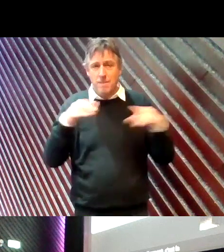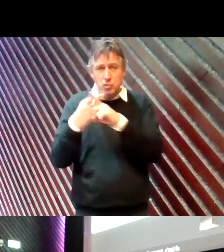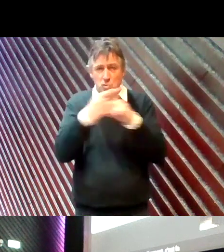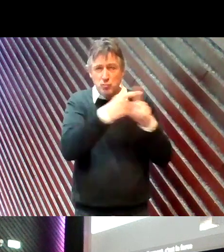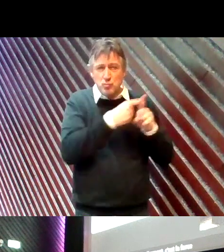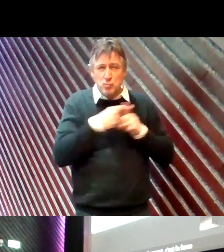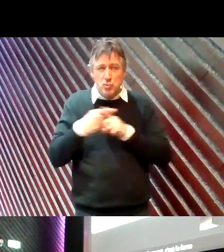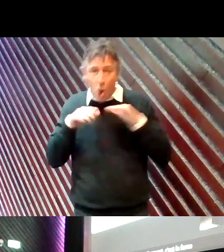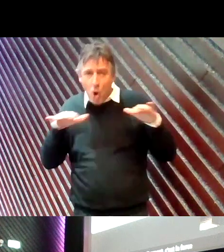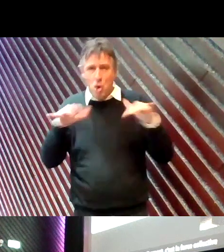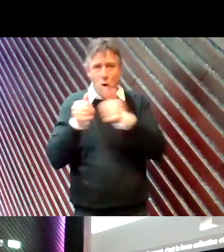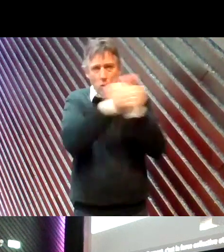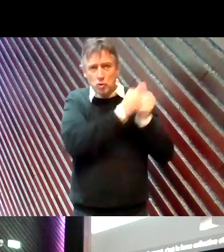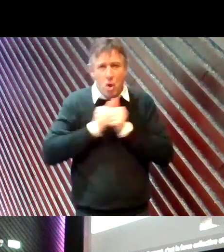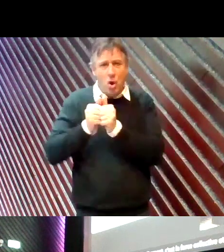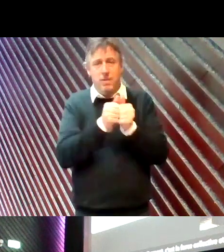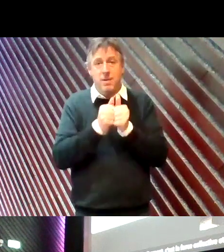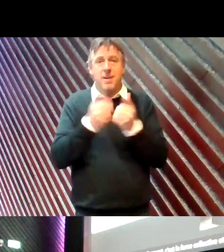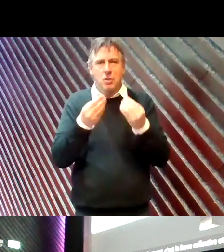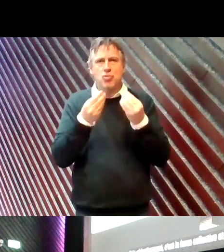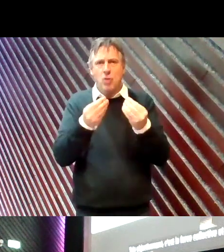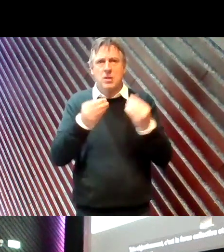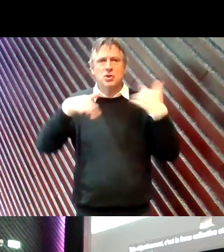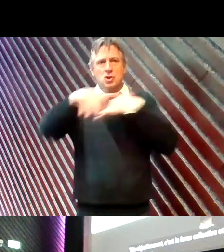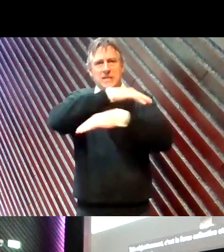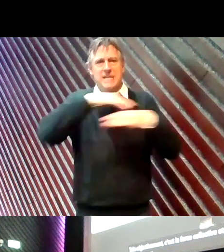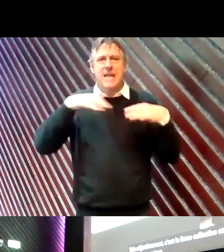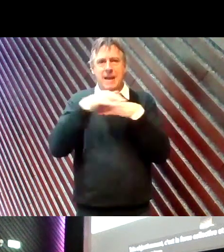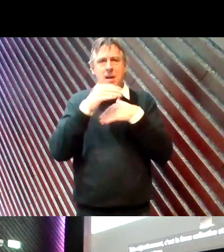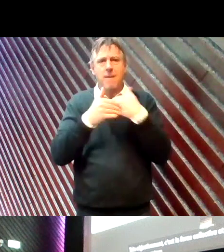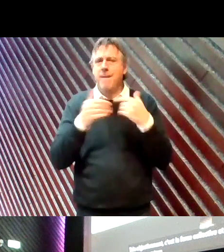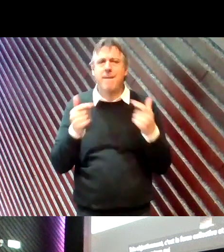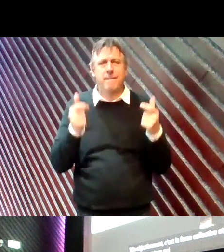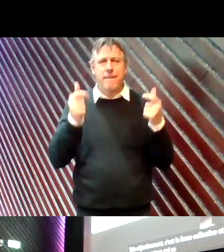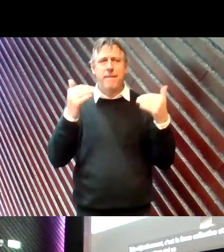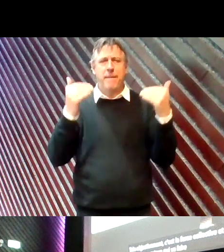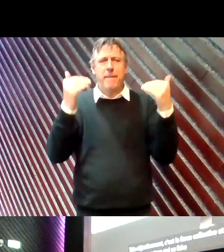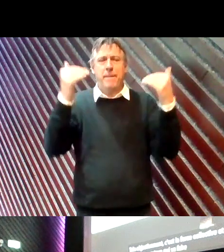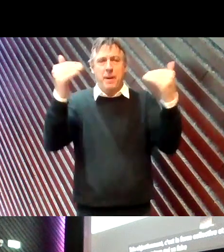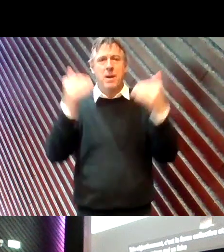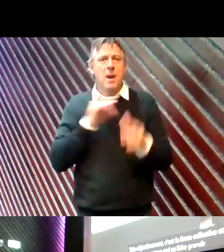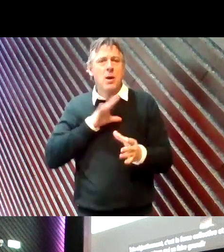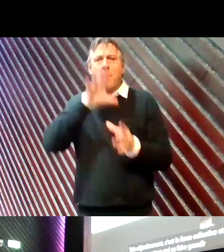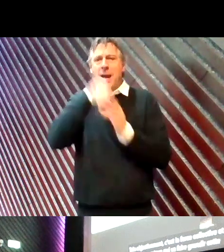grandir, je dirais, la société qui se doit être plus inclusive, même si le mot est complètement galvaudé aujourd'hui et